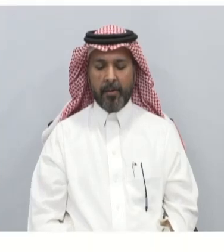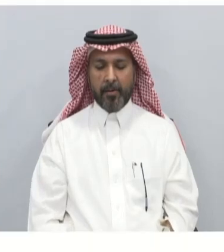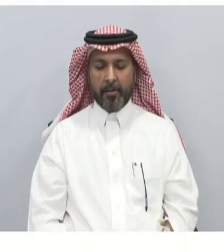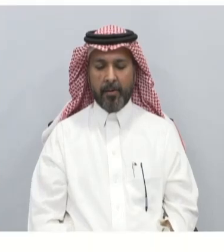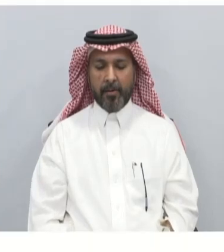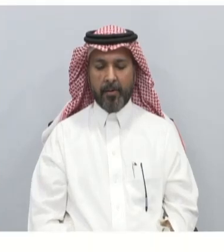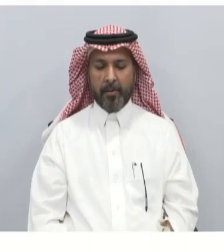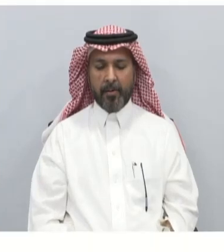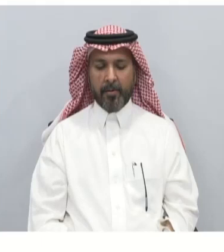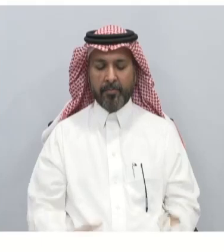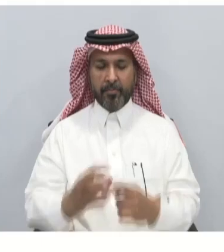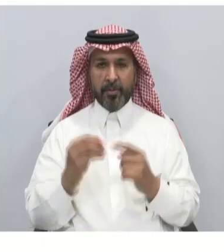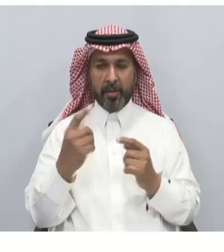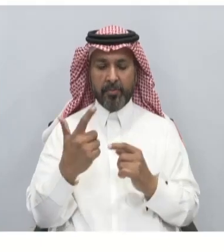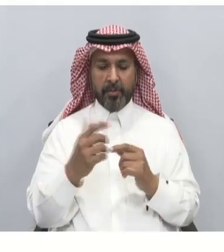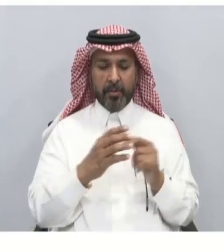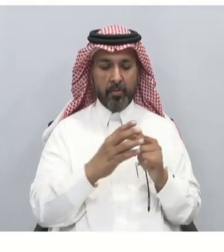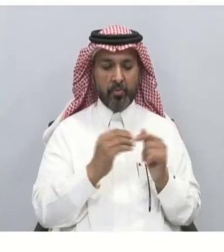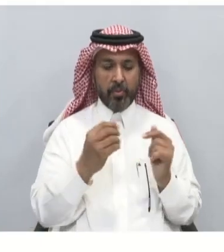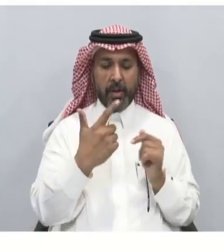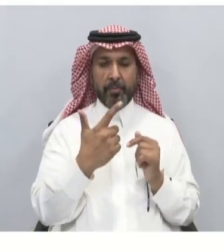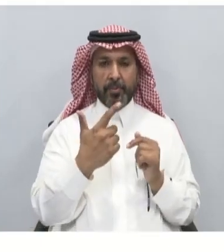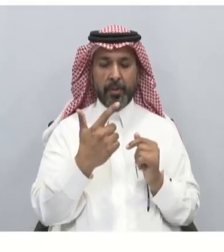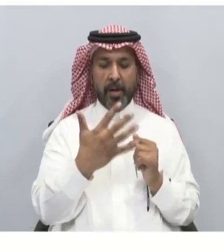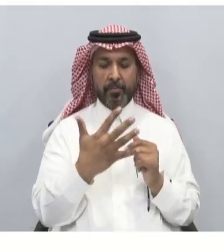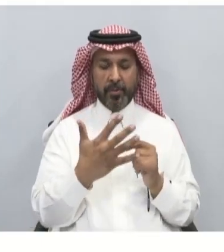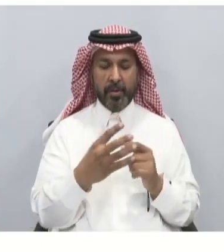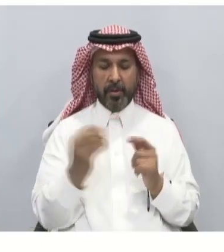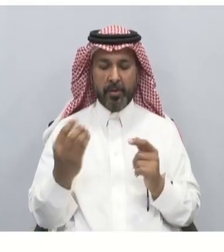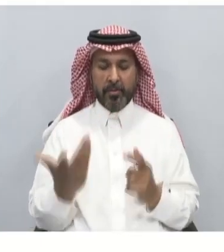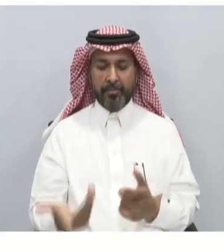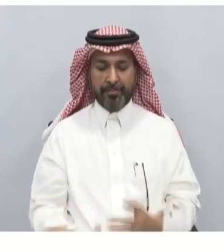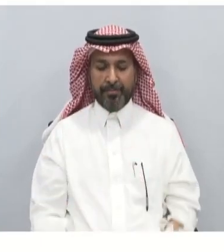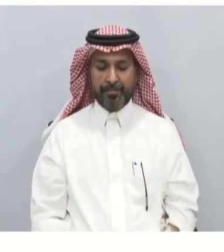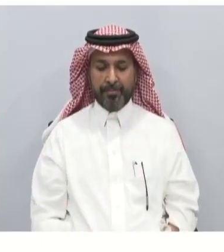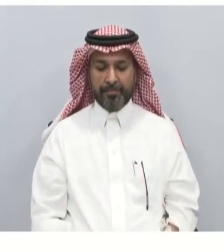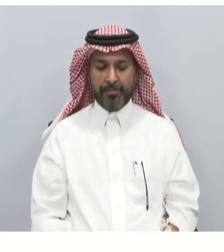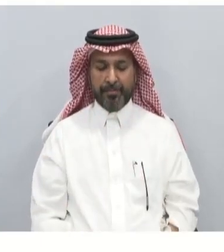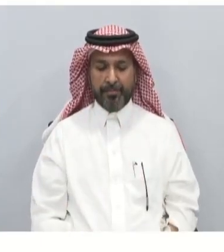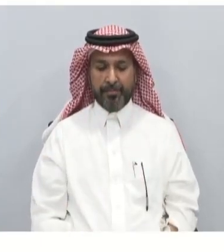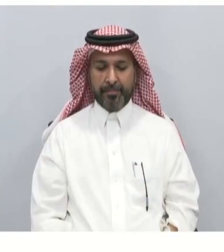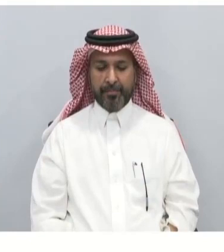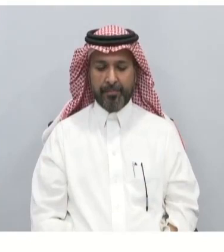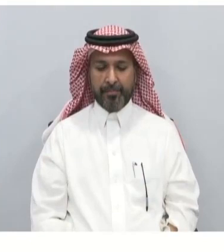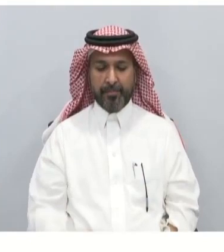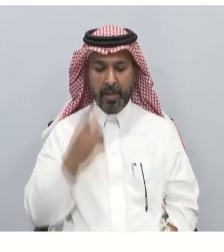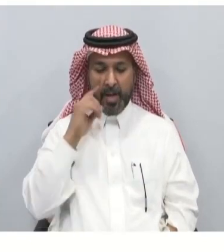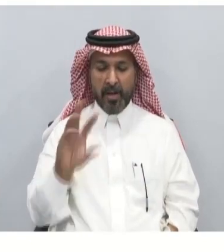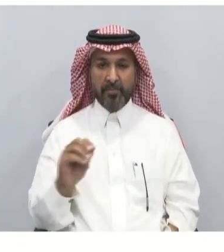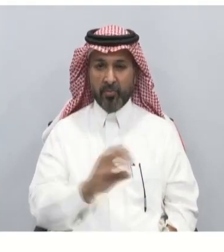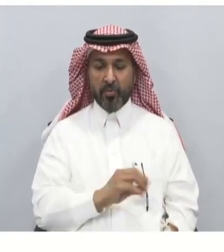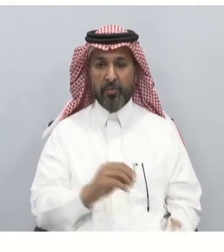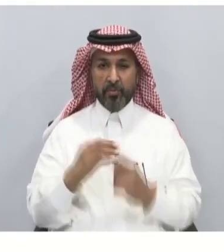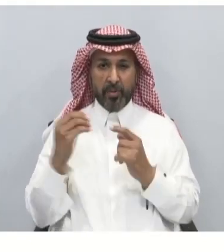ناقص 4 سالب 6، سالب 7 اللي هو الحد الرابع أطرح منه الثالث، راح يعطيني سالب 5. هل الأساس